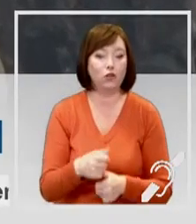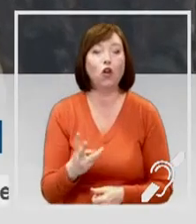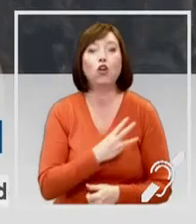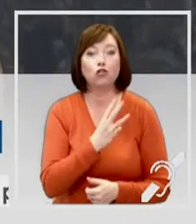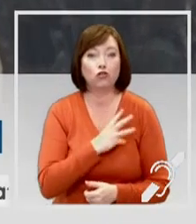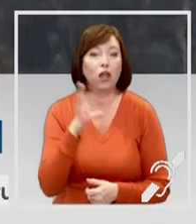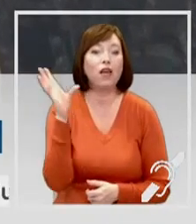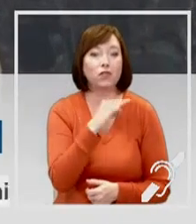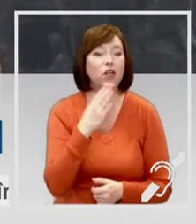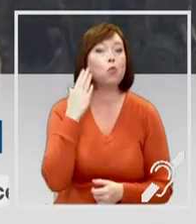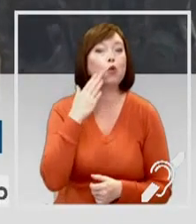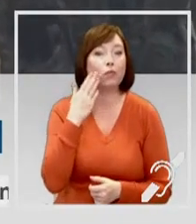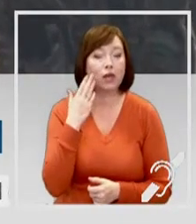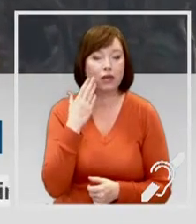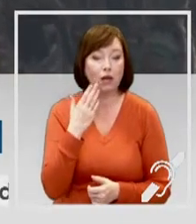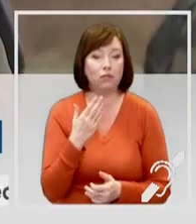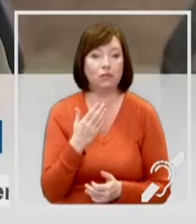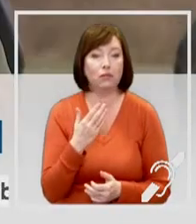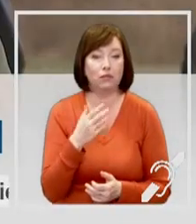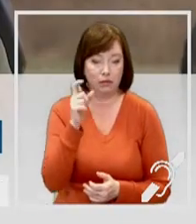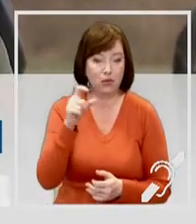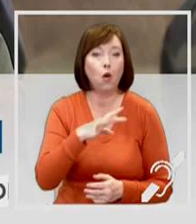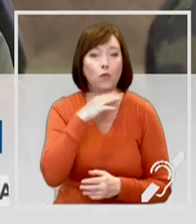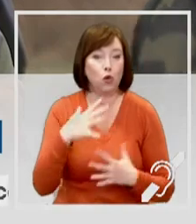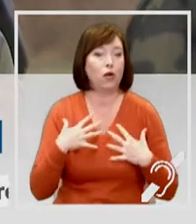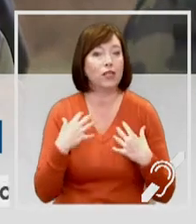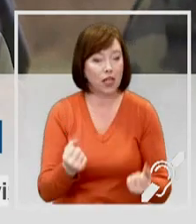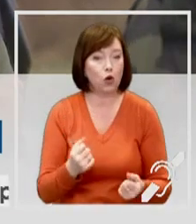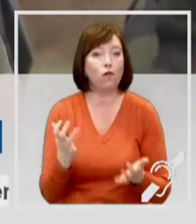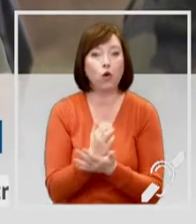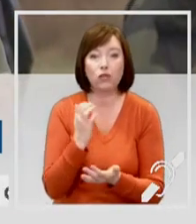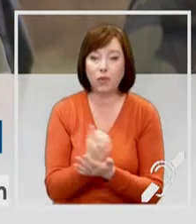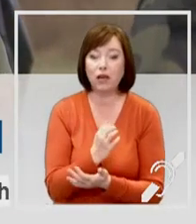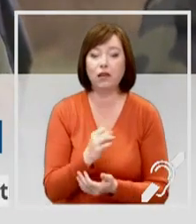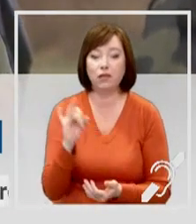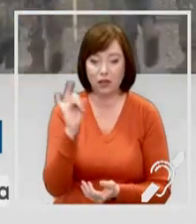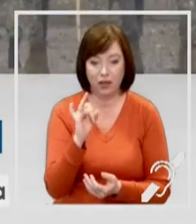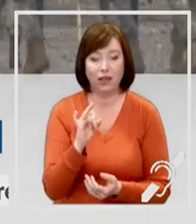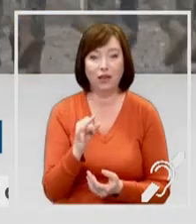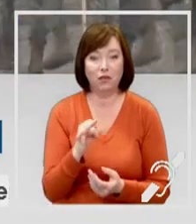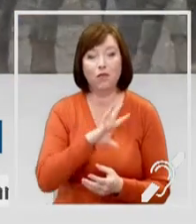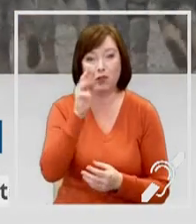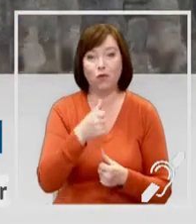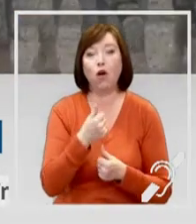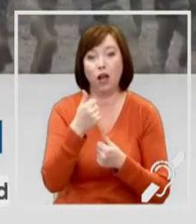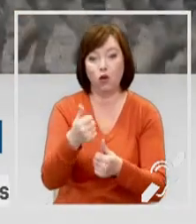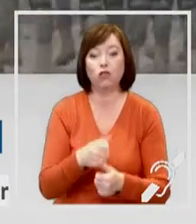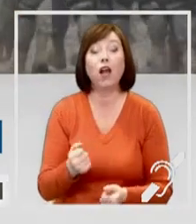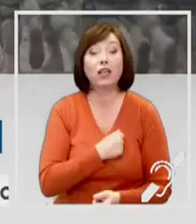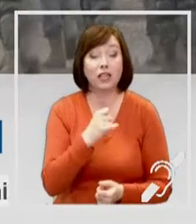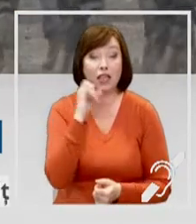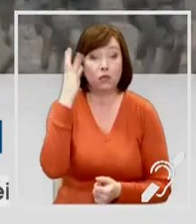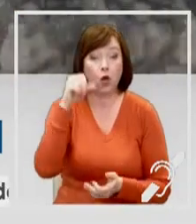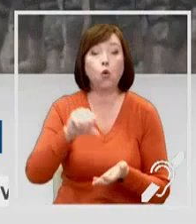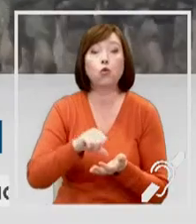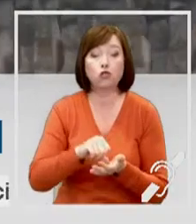tuturor românilor multă sănătate succes și baftă soldații din Republica Moldova